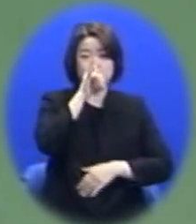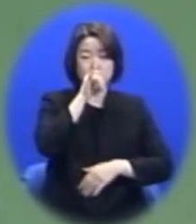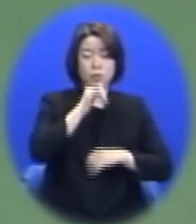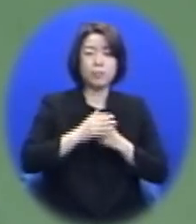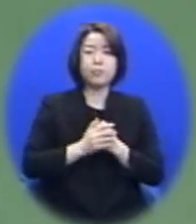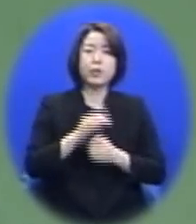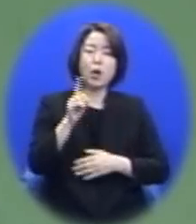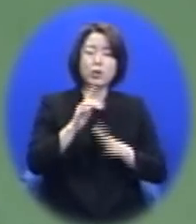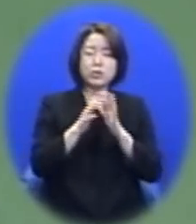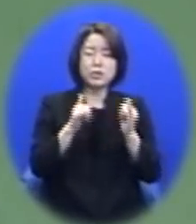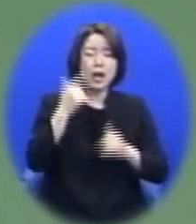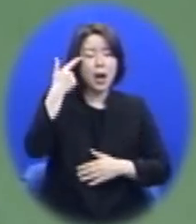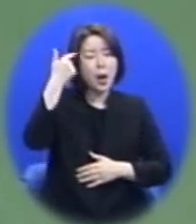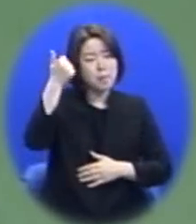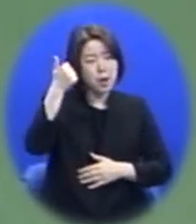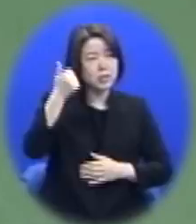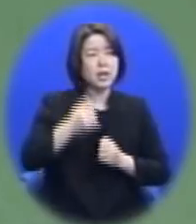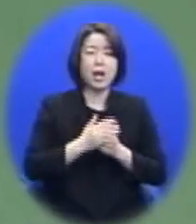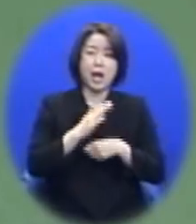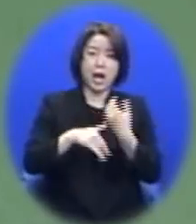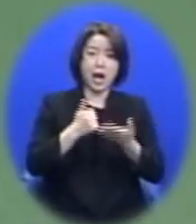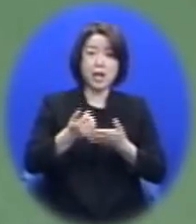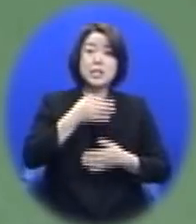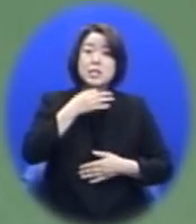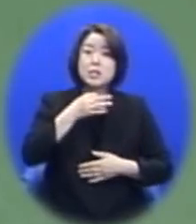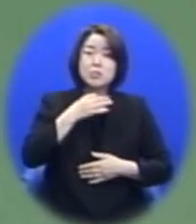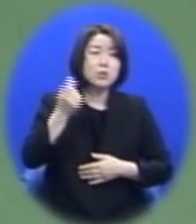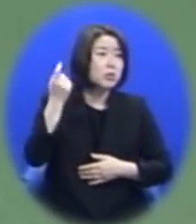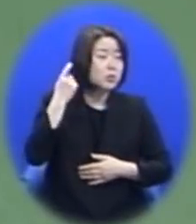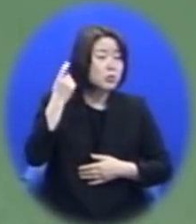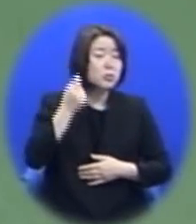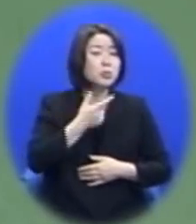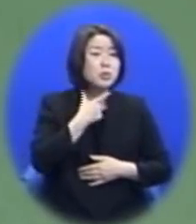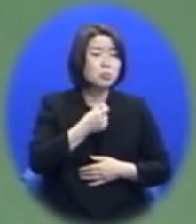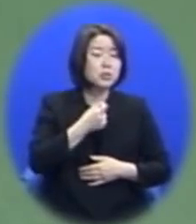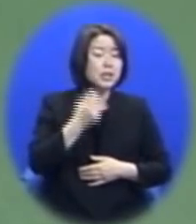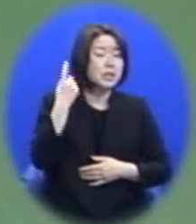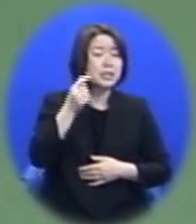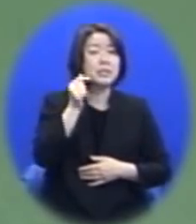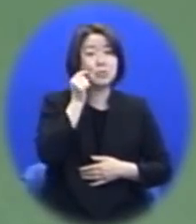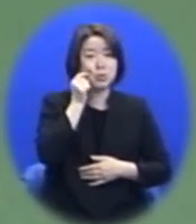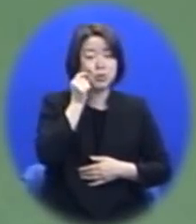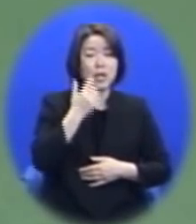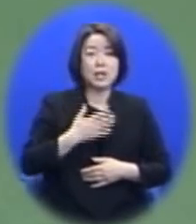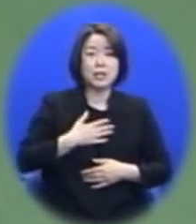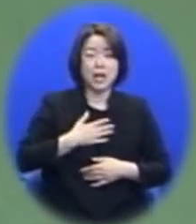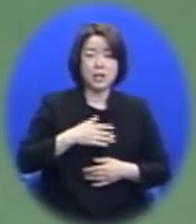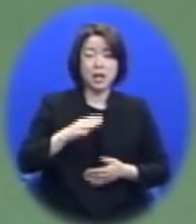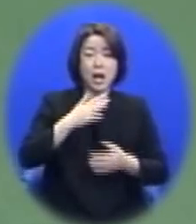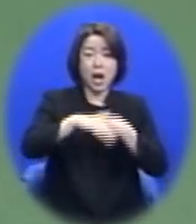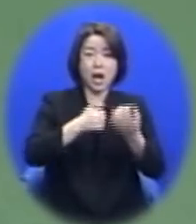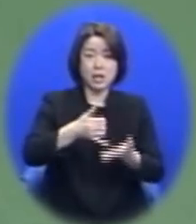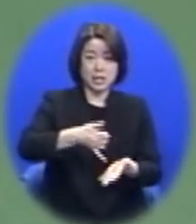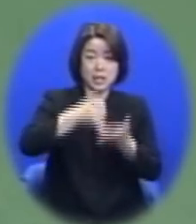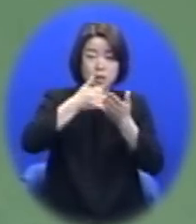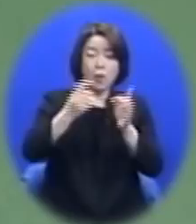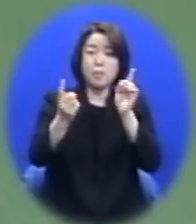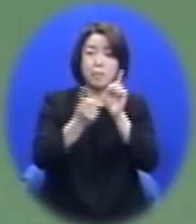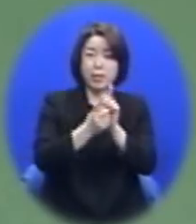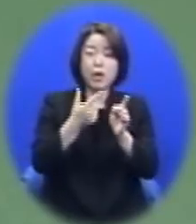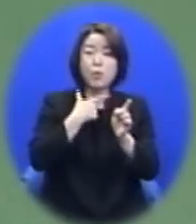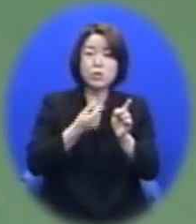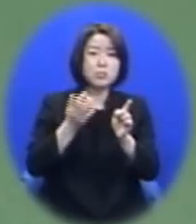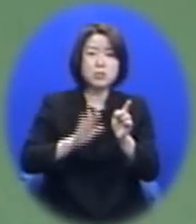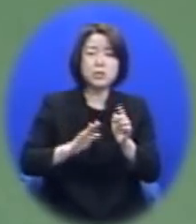분은 목사님, 저는 하나님의 음성을 듣고 싶은데 듣지 못해요. 저는 하나님을 진짜 인격적으로 만나고 싶은데 만나지도 못해요.